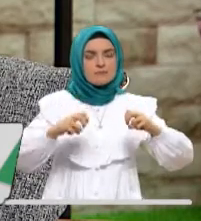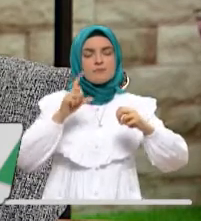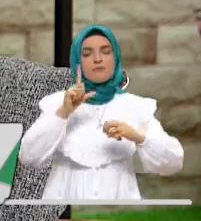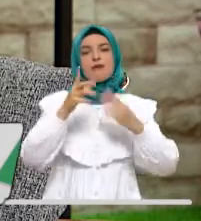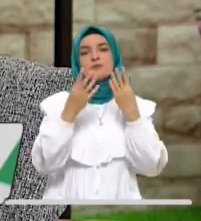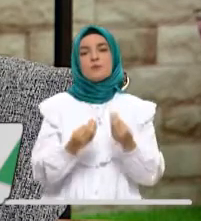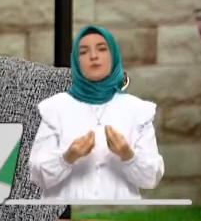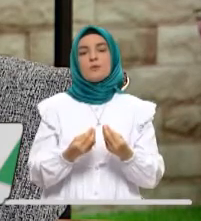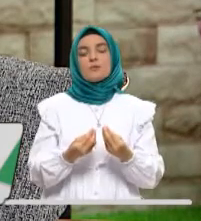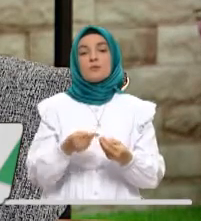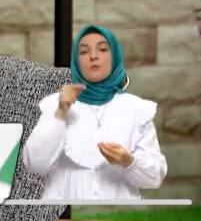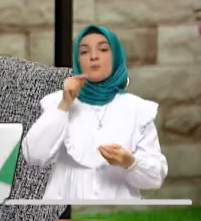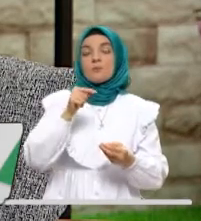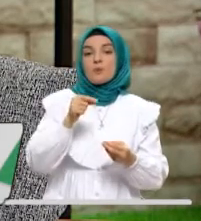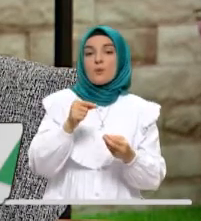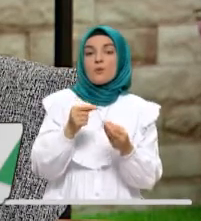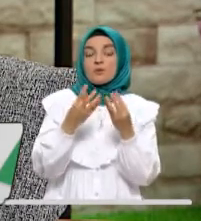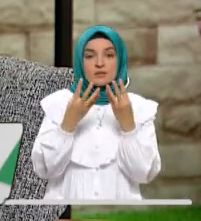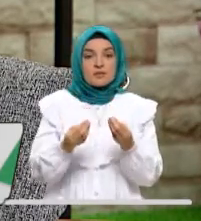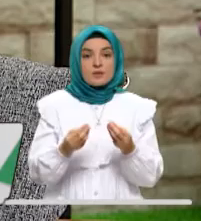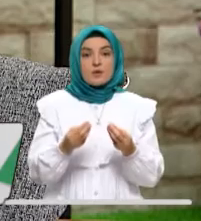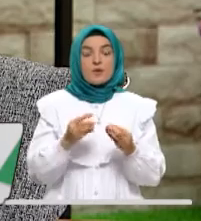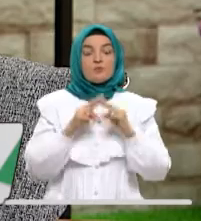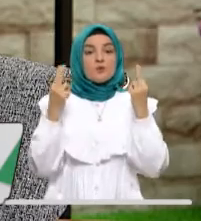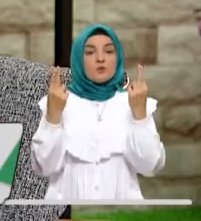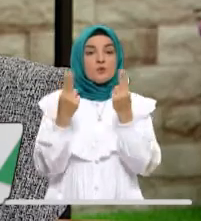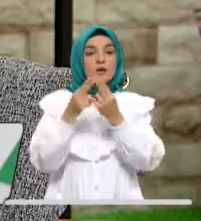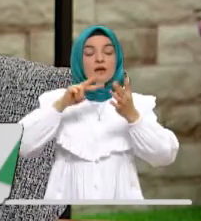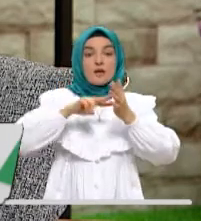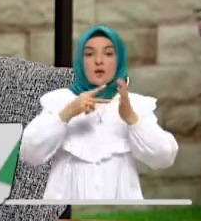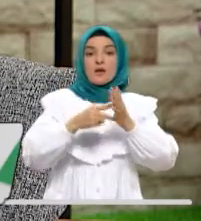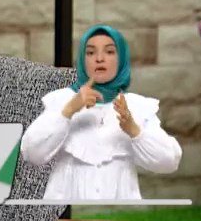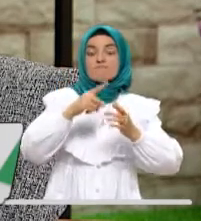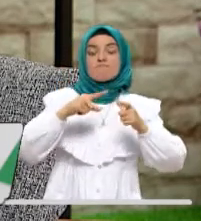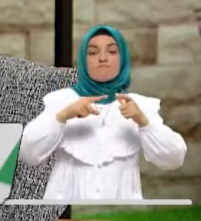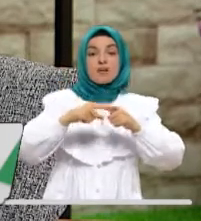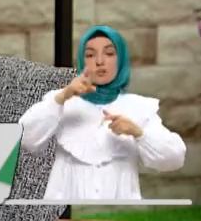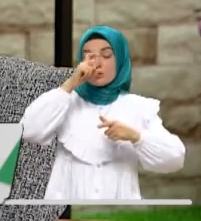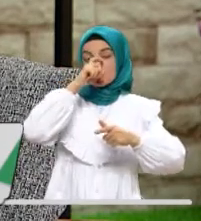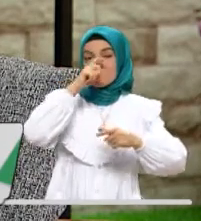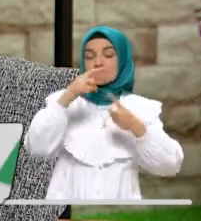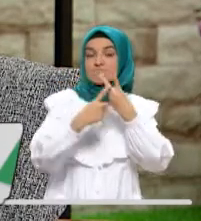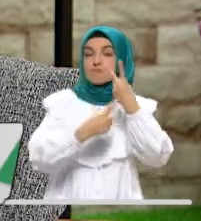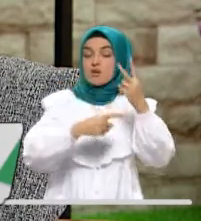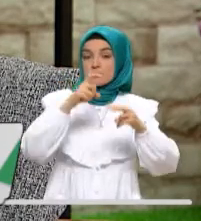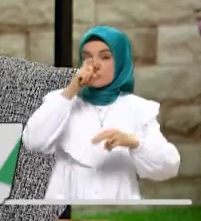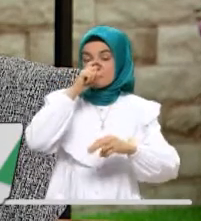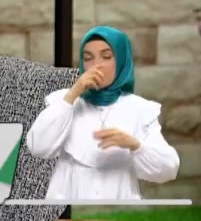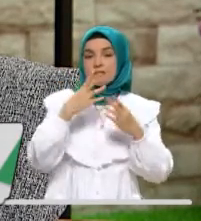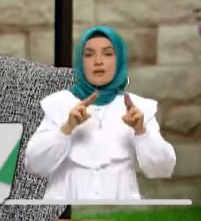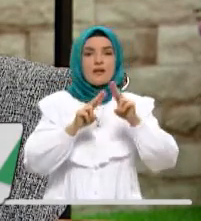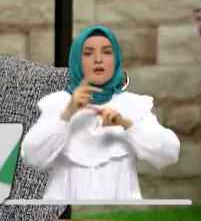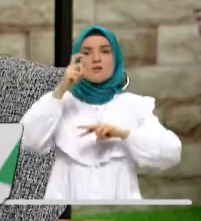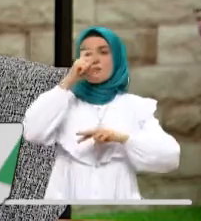araştırılması gerekiyor. Böyle bir yani dünyaya hükmeden Fatih Sultan Mehmet'i, Yavuz Sultan Selim'i ya da Kanuni